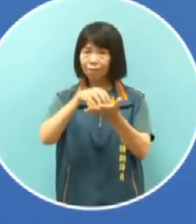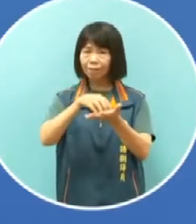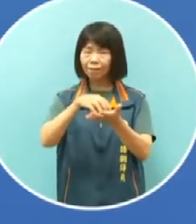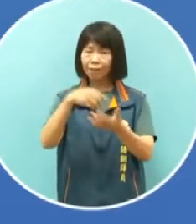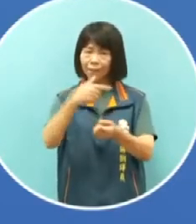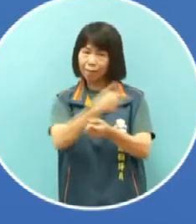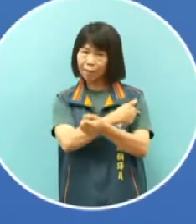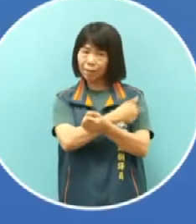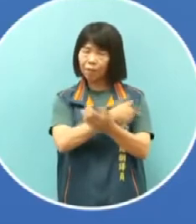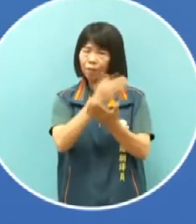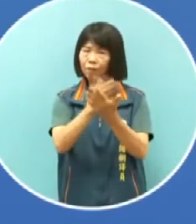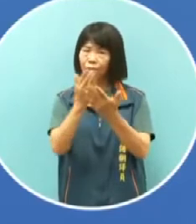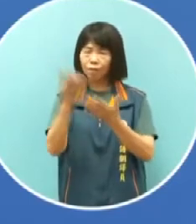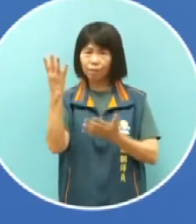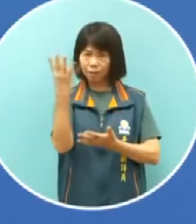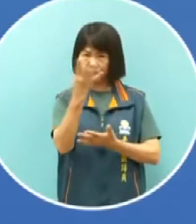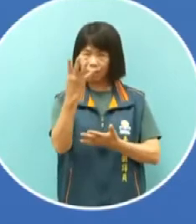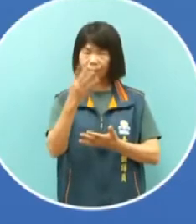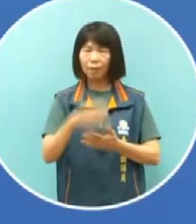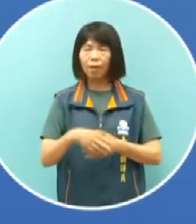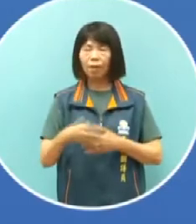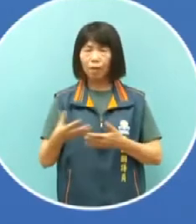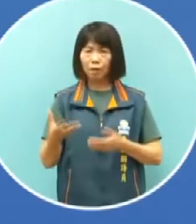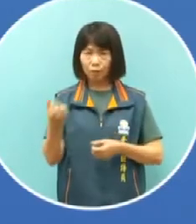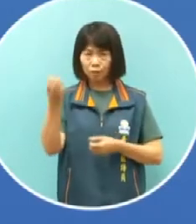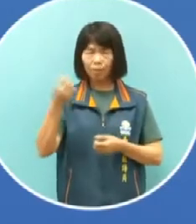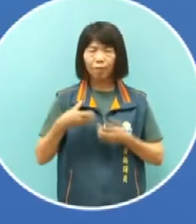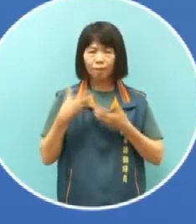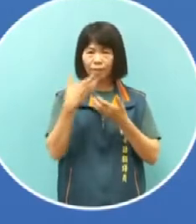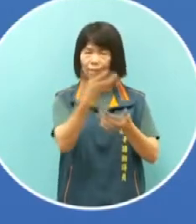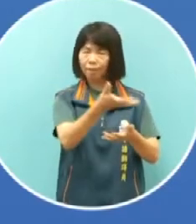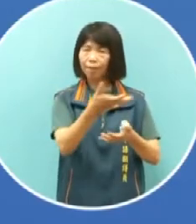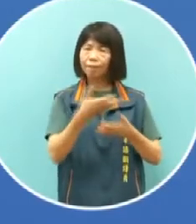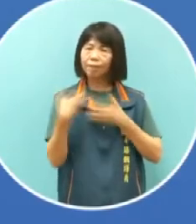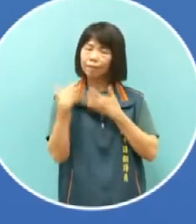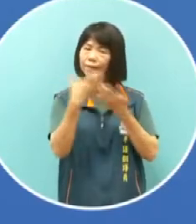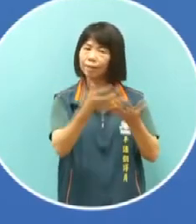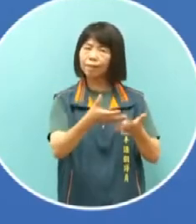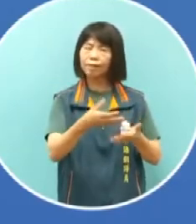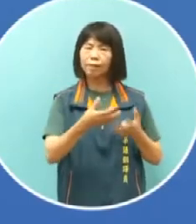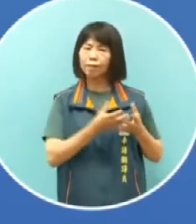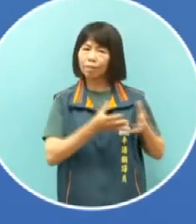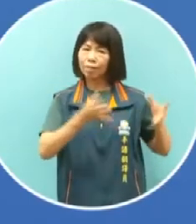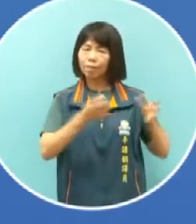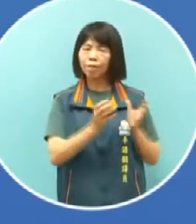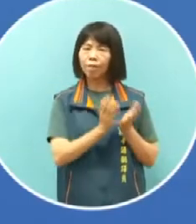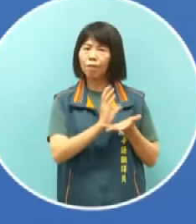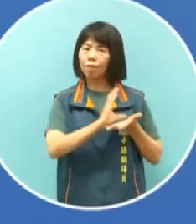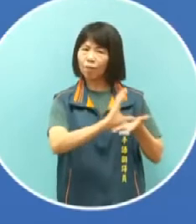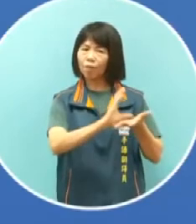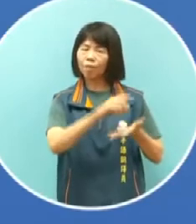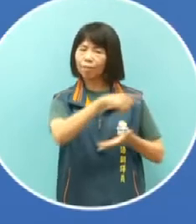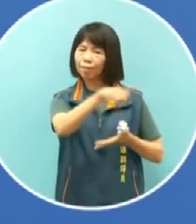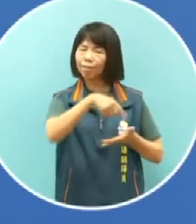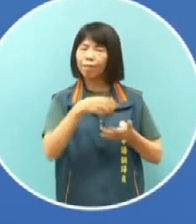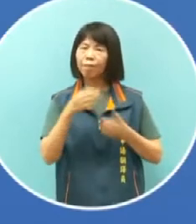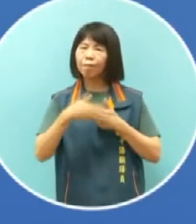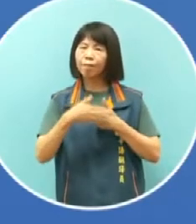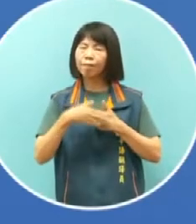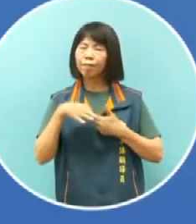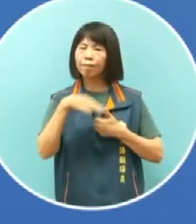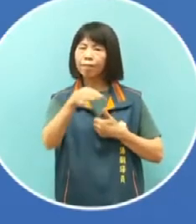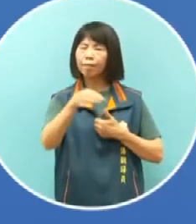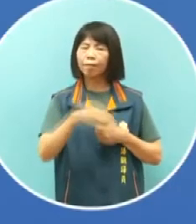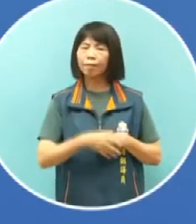苗，我们同意授权给盛虹。而我们倾向防御率最高的90%